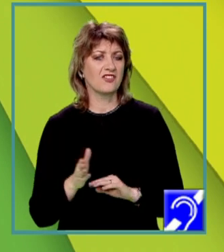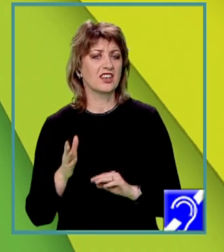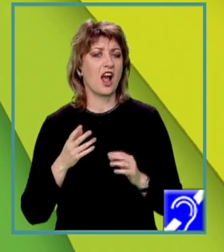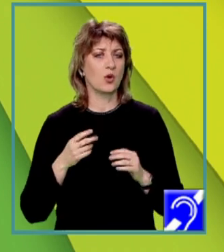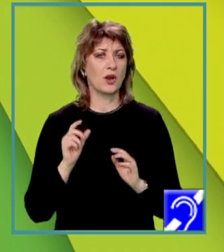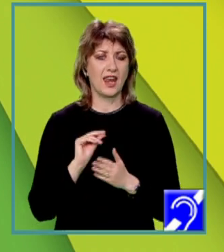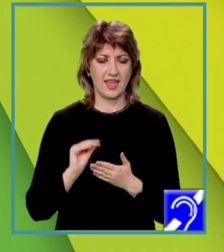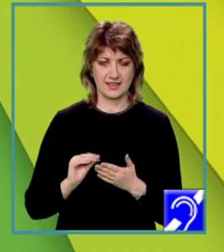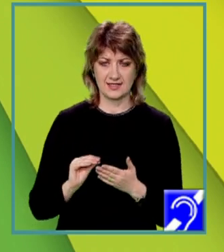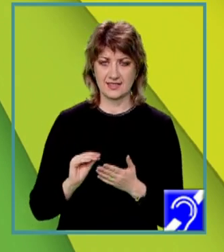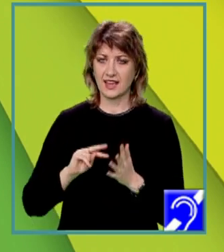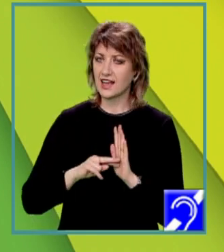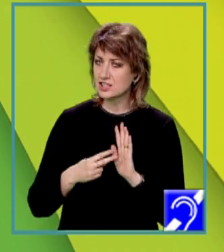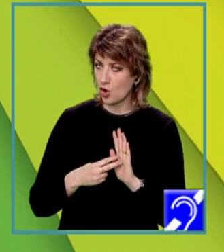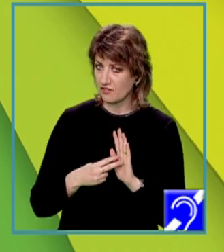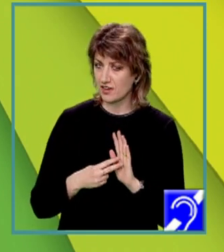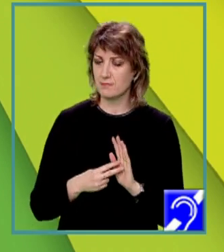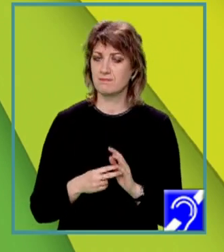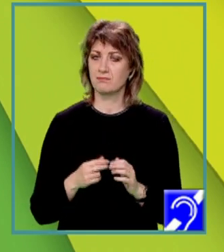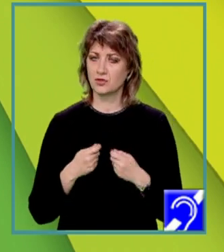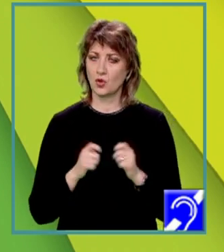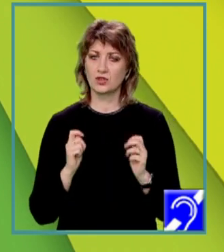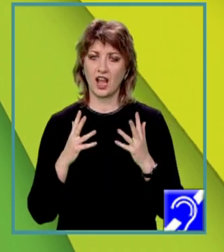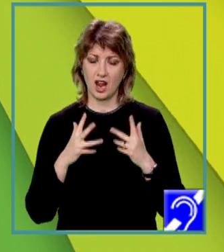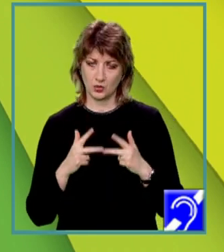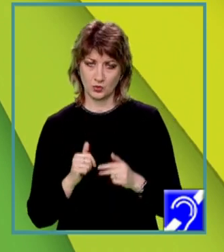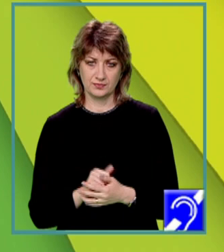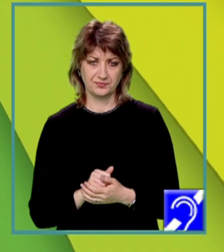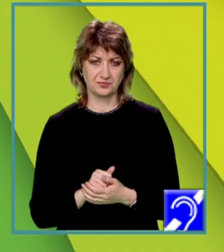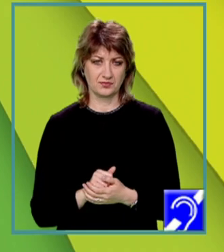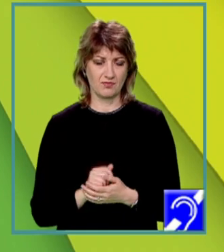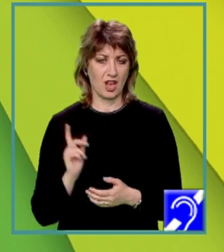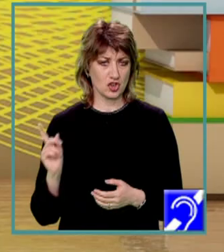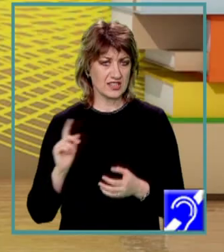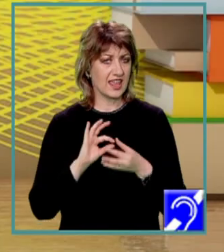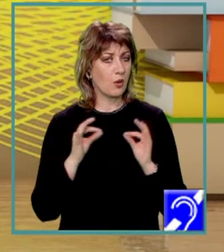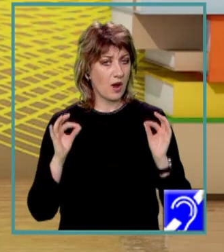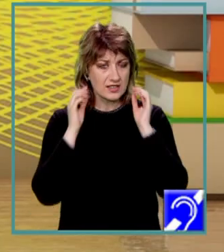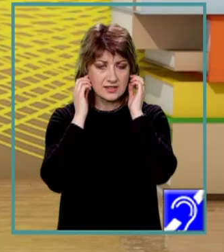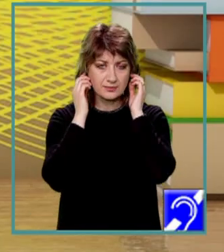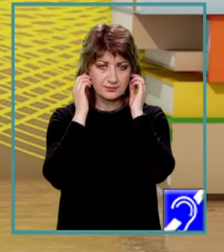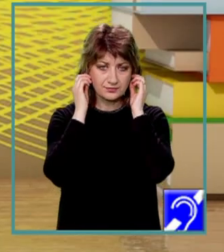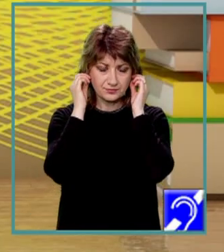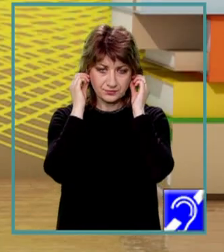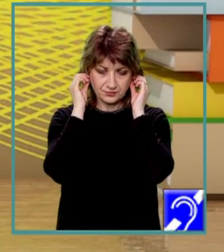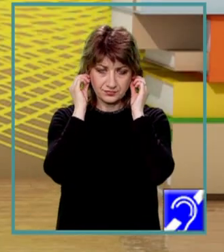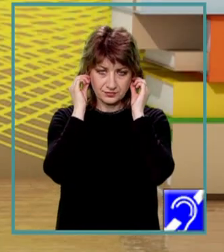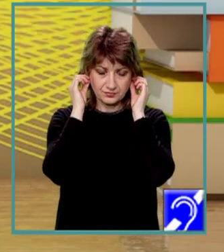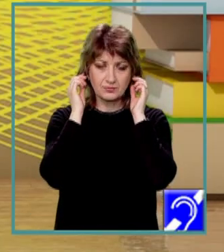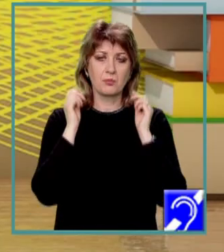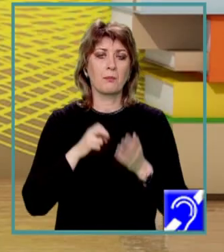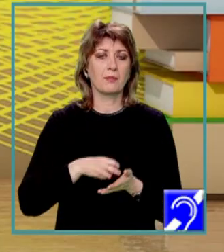vom rezolva in No time Cum îmi spuneți voi acest tip de ecuație mergem mai departe și